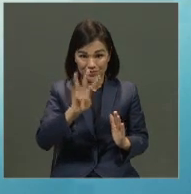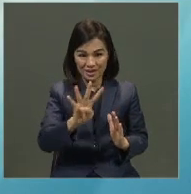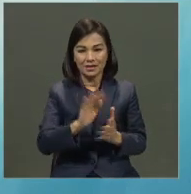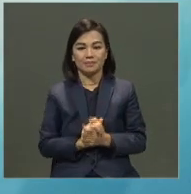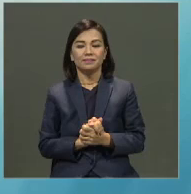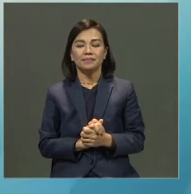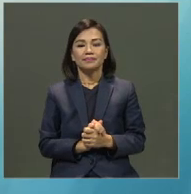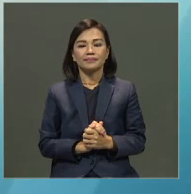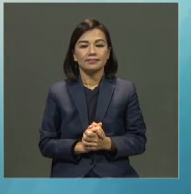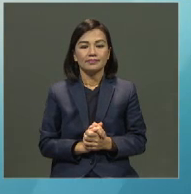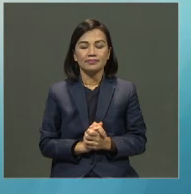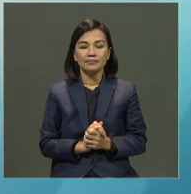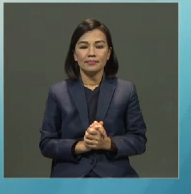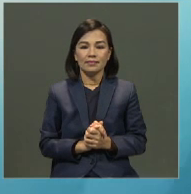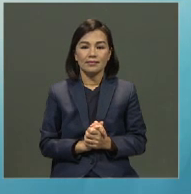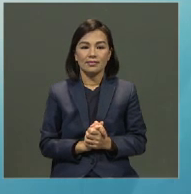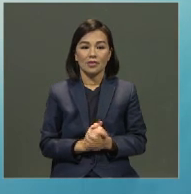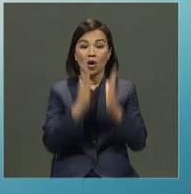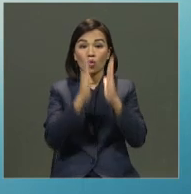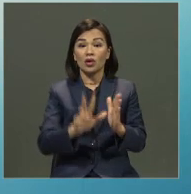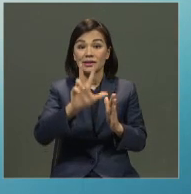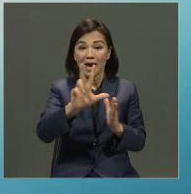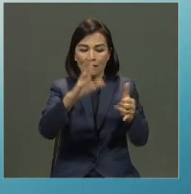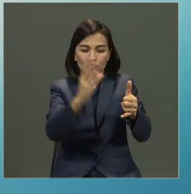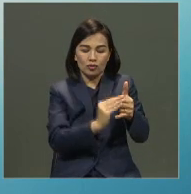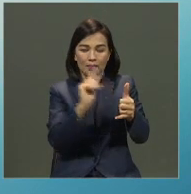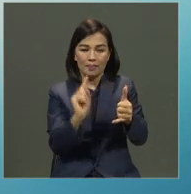รายนะครับในรายละเอียดของ 3รายนี้นะครับ